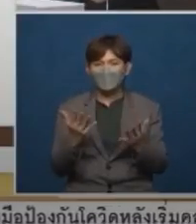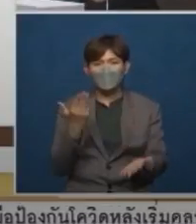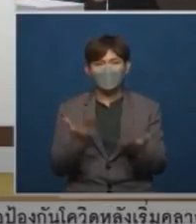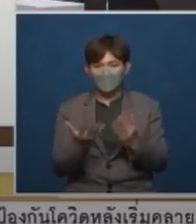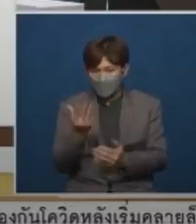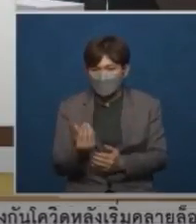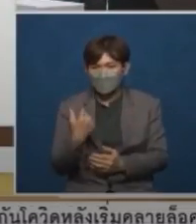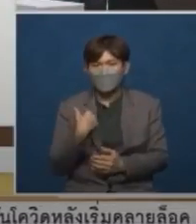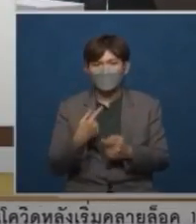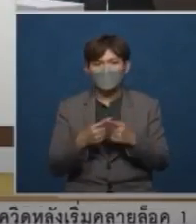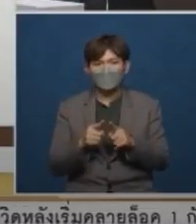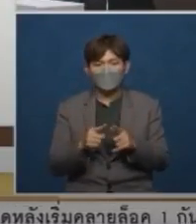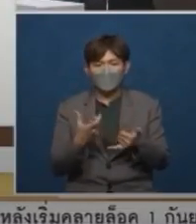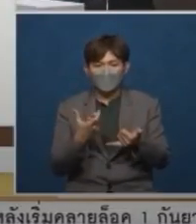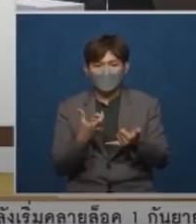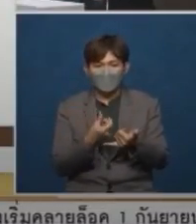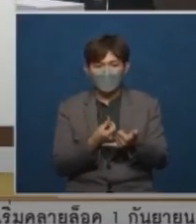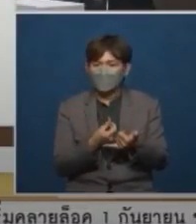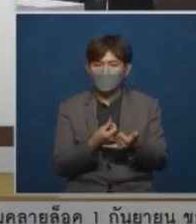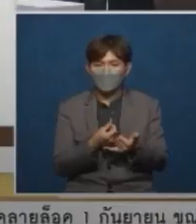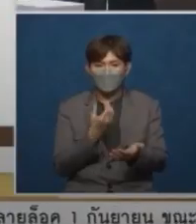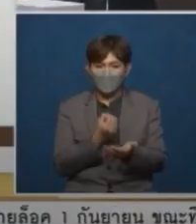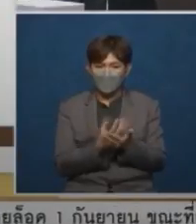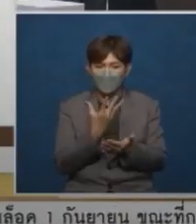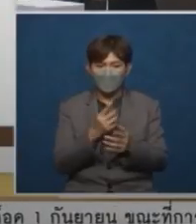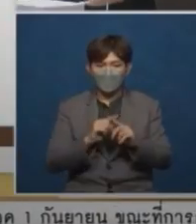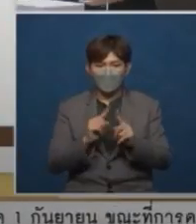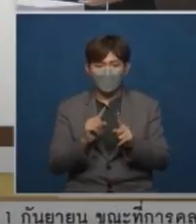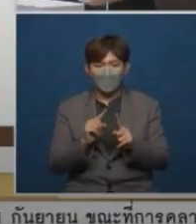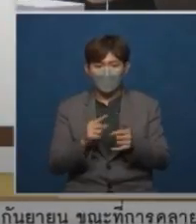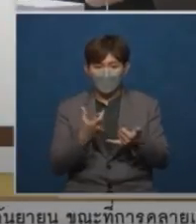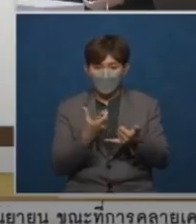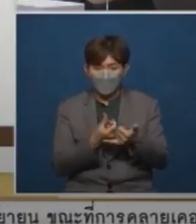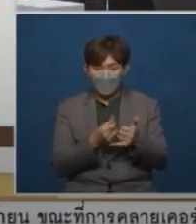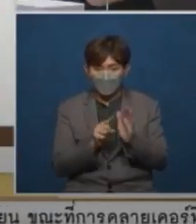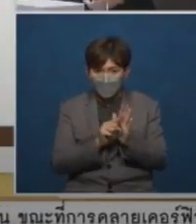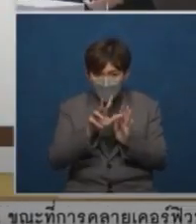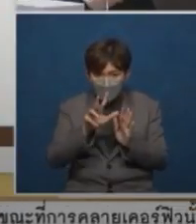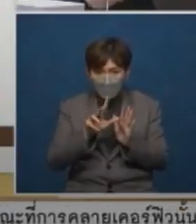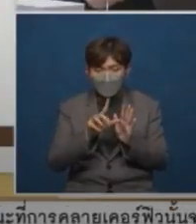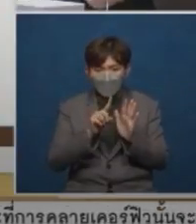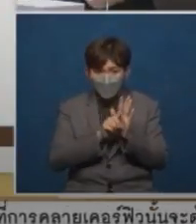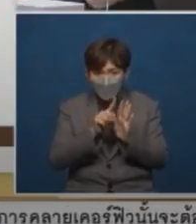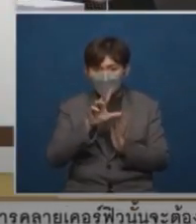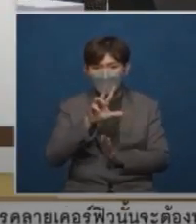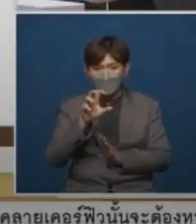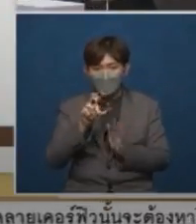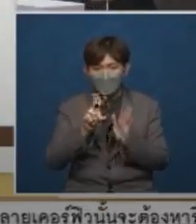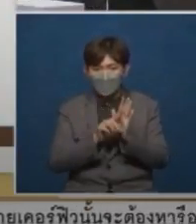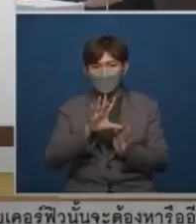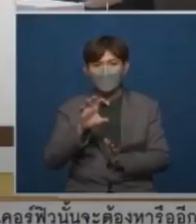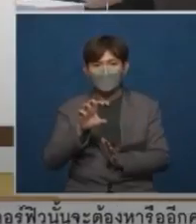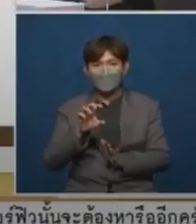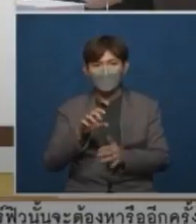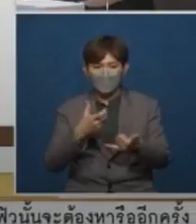ก็เป็นวัคซีนเถื่อนที่มาด้วยต้นทุนสูงเข็มละ300บาท500บาท800บาทตัวหนึ่งต้องฉี